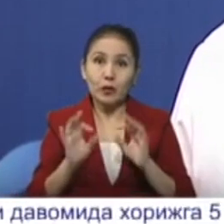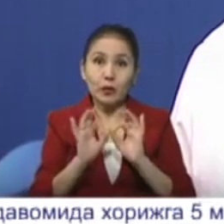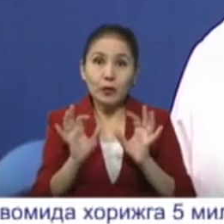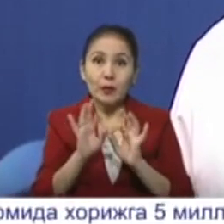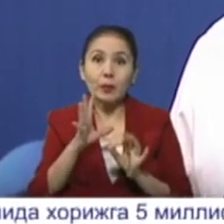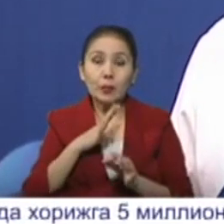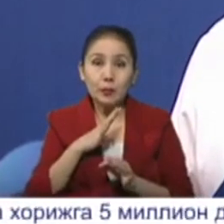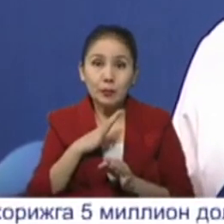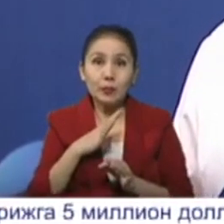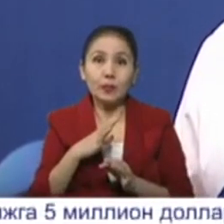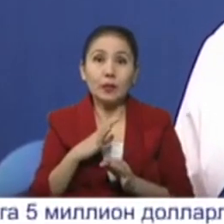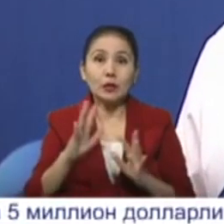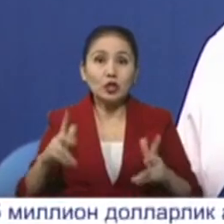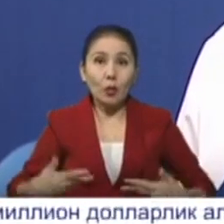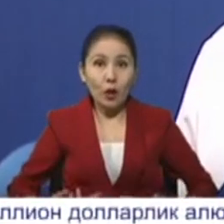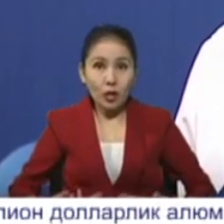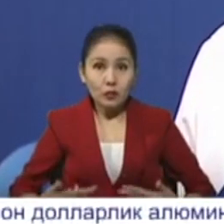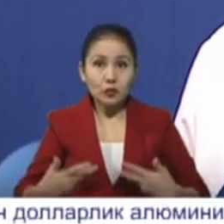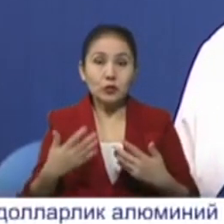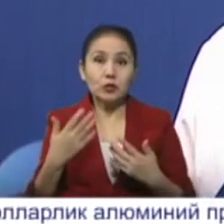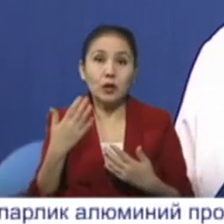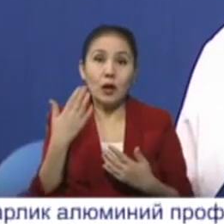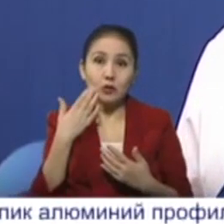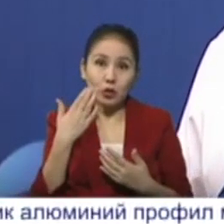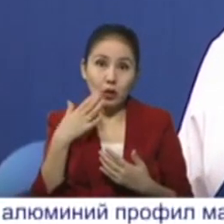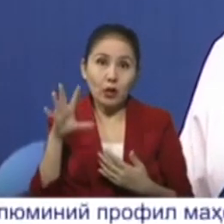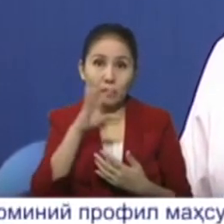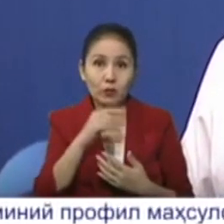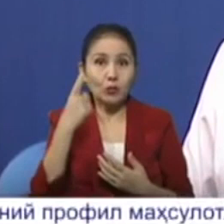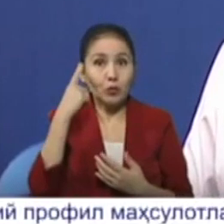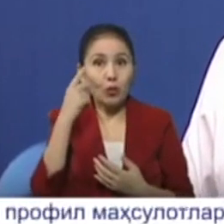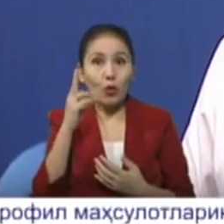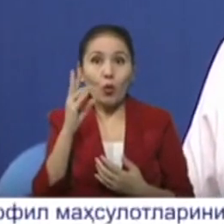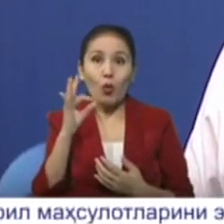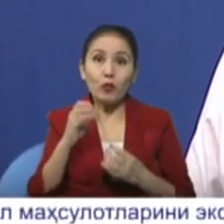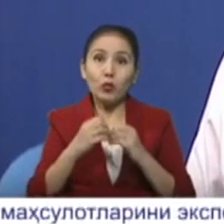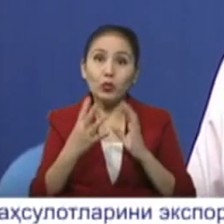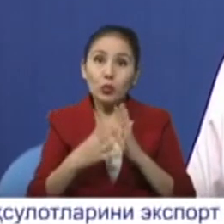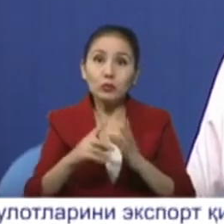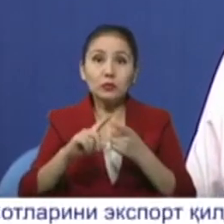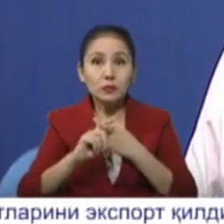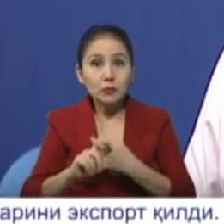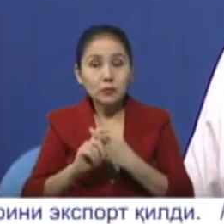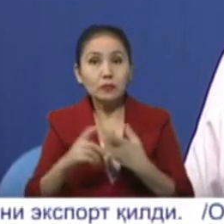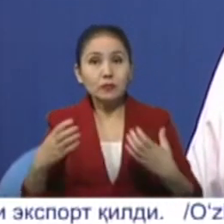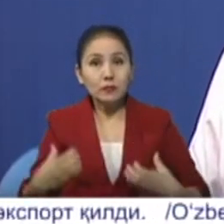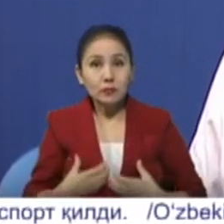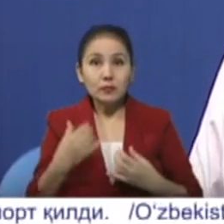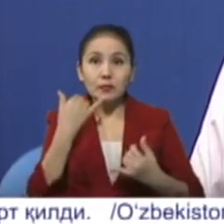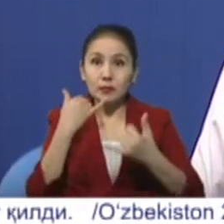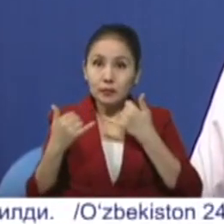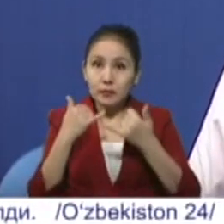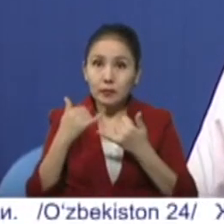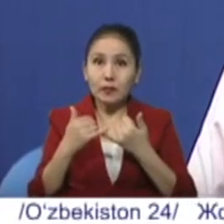o'tganimdek, shamollash asoratlarini ham COVID-19 bilan bog'lab murojaatlar qilishadi. Biz ularga